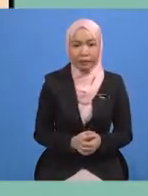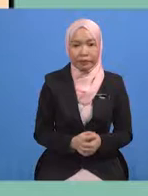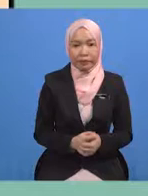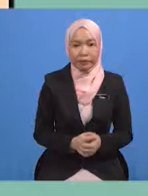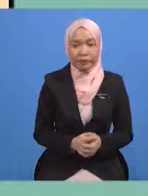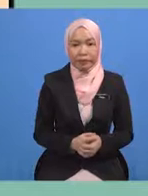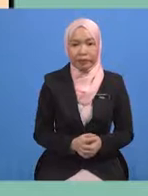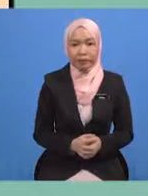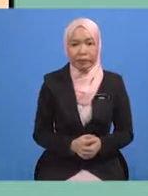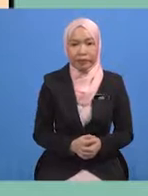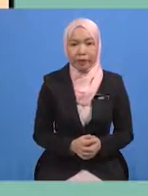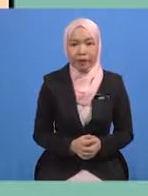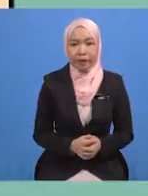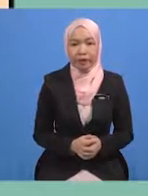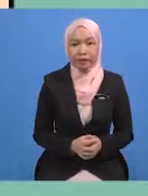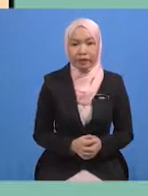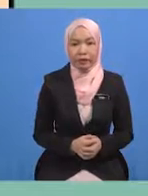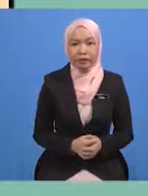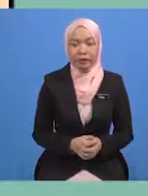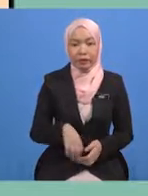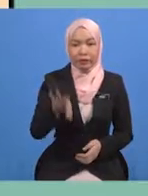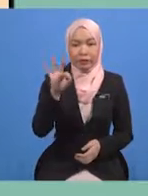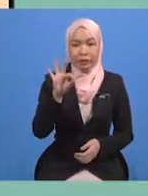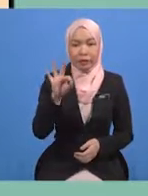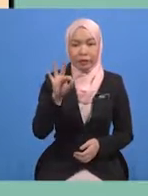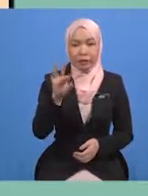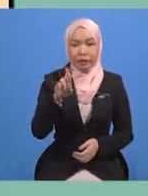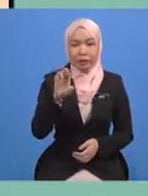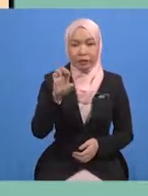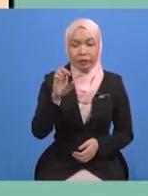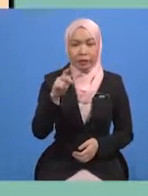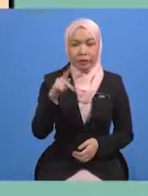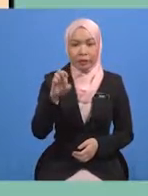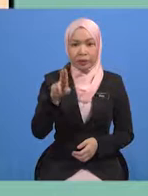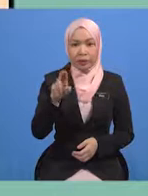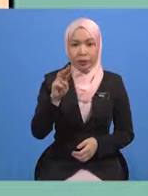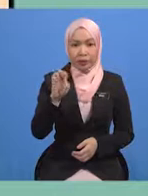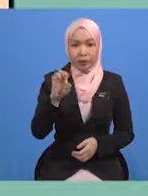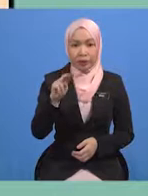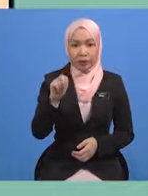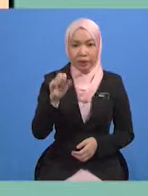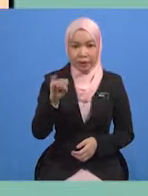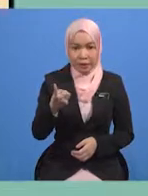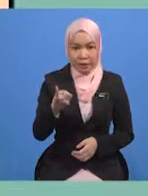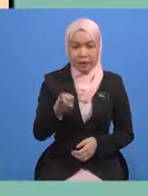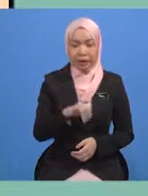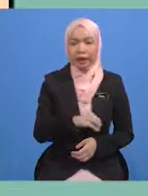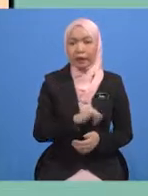Frekuensi ialah bilangan gelombang yang dijana per unit masa.